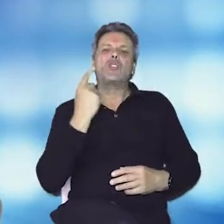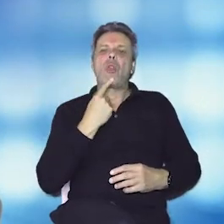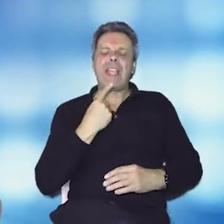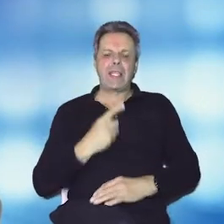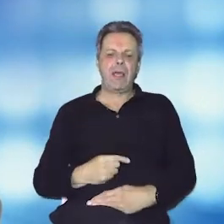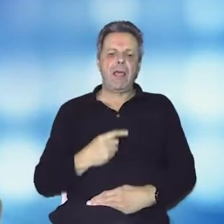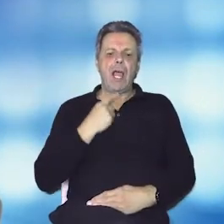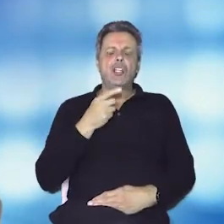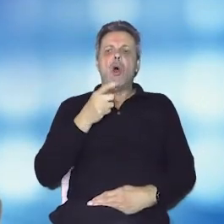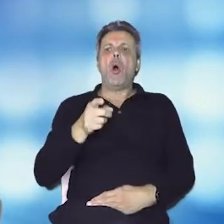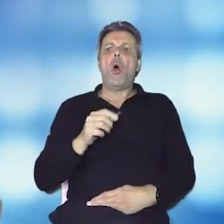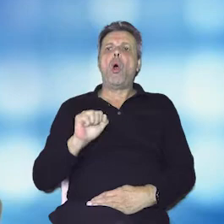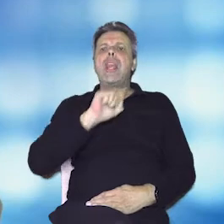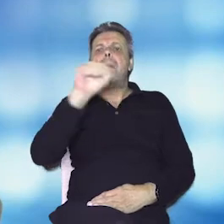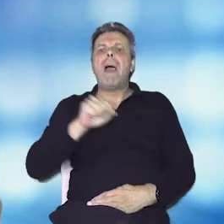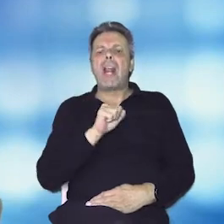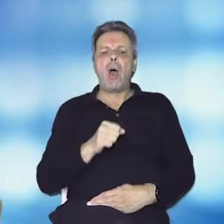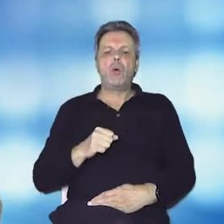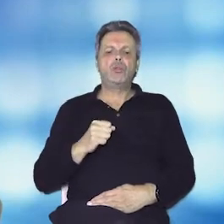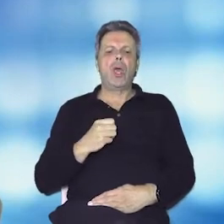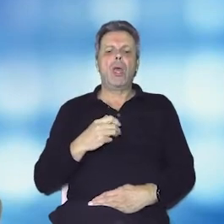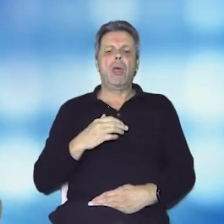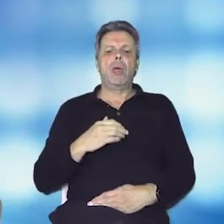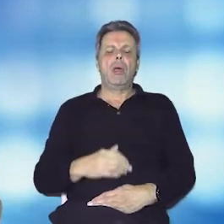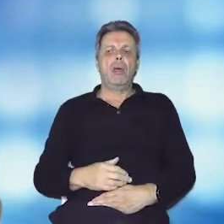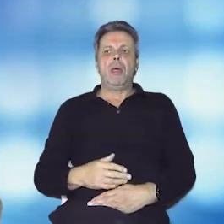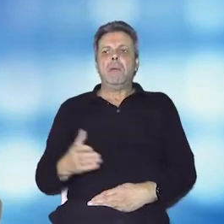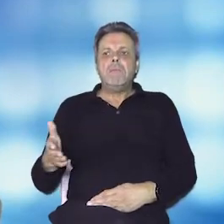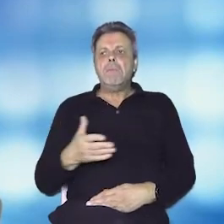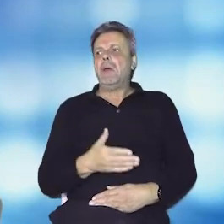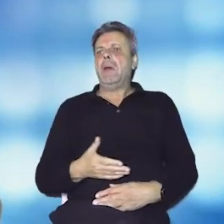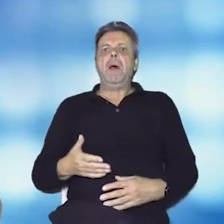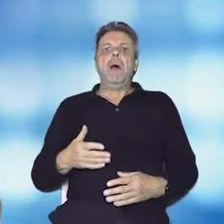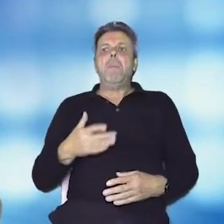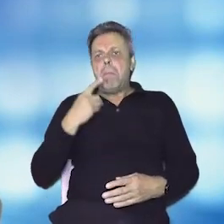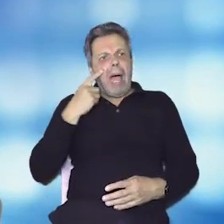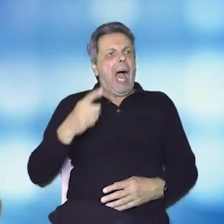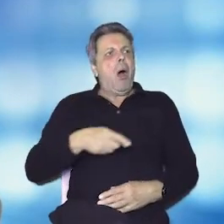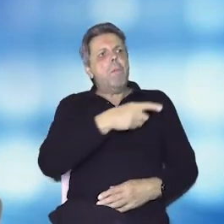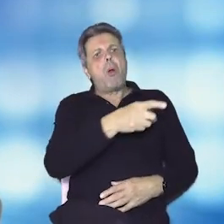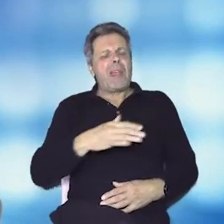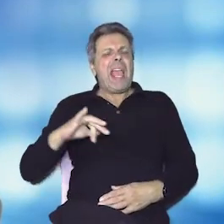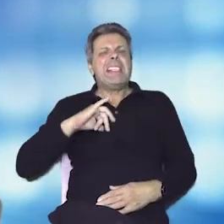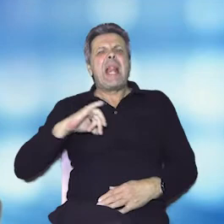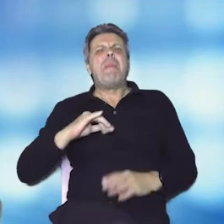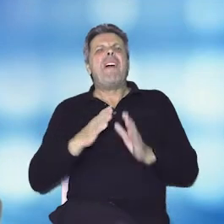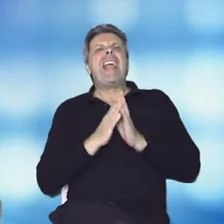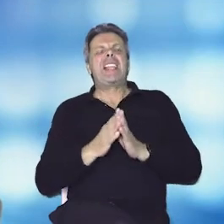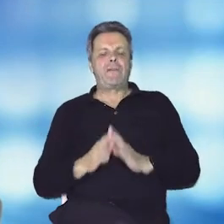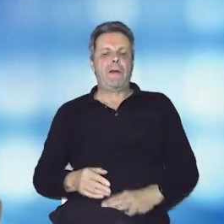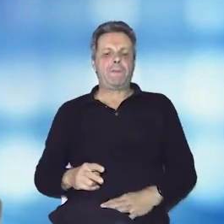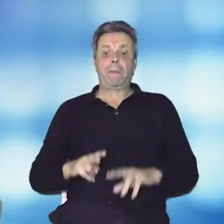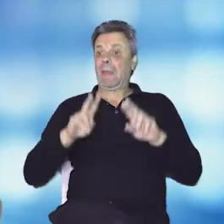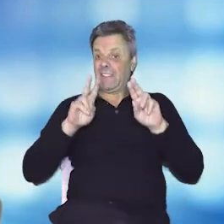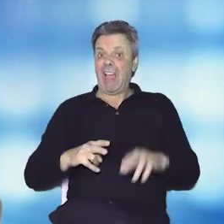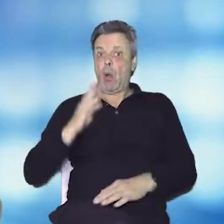kaže, oni peru auto u subotu, besplatno podio, peri auto, pa onak, pa si malo pogleda, jako je zanimljivo. I stvarno